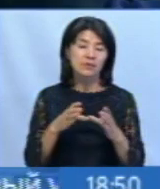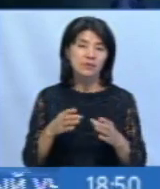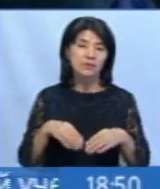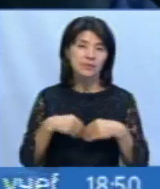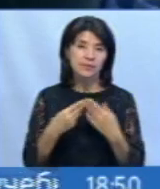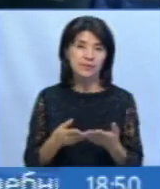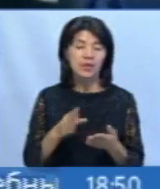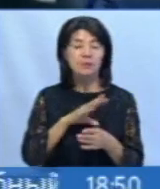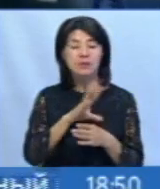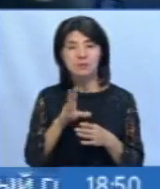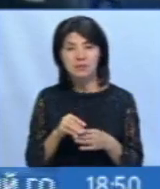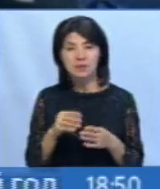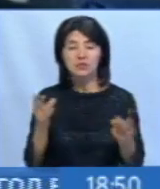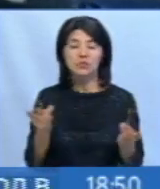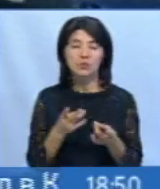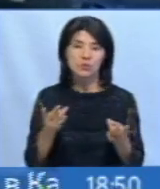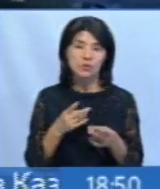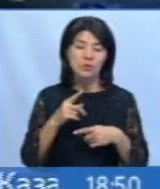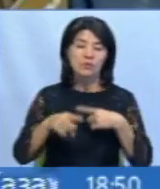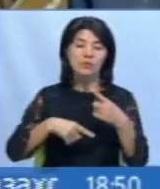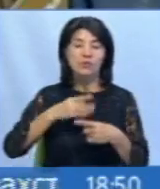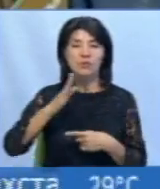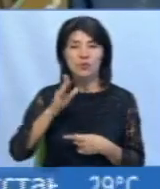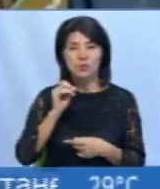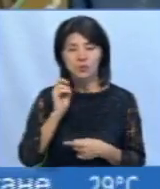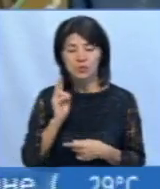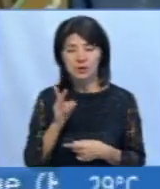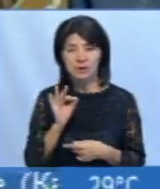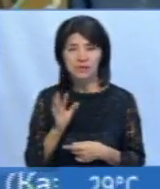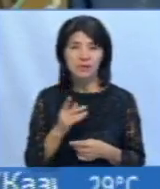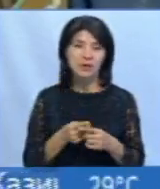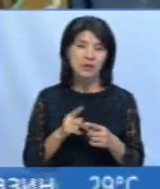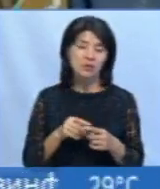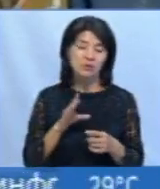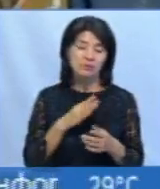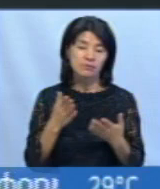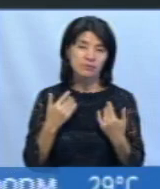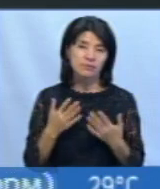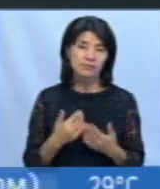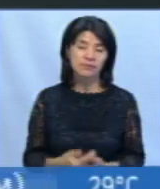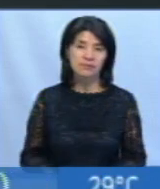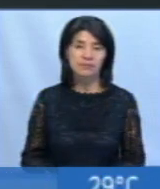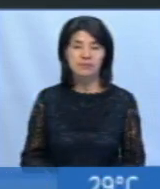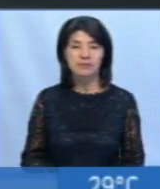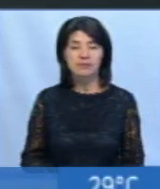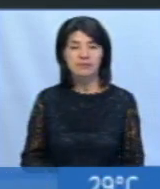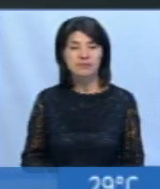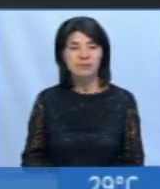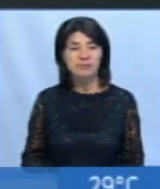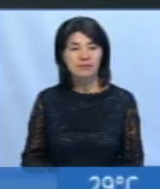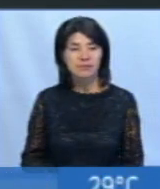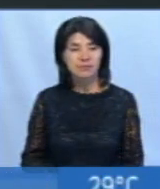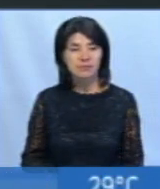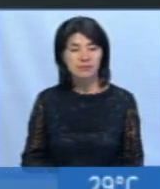и нуждающихся внуков тех сотрудников, которые находятся на заслуженном отдыхе. Вероника Вишневская, Юрий